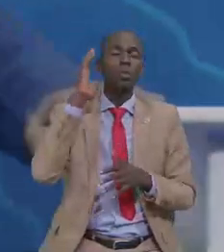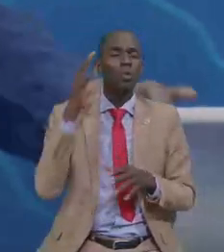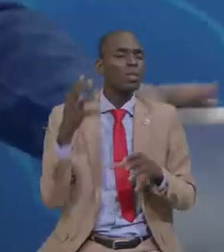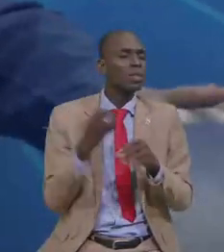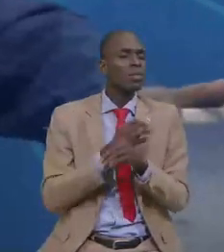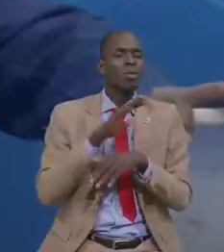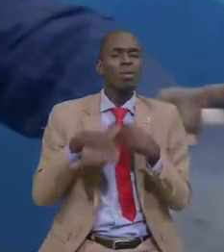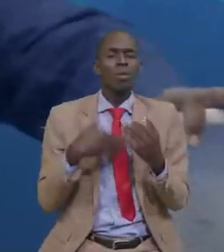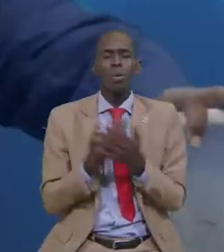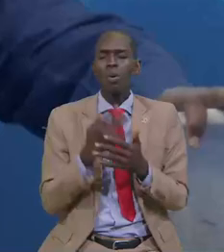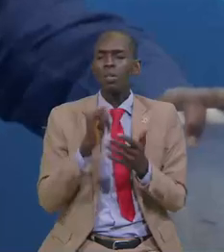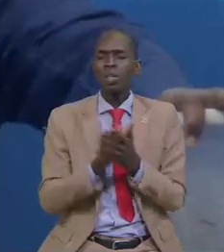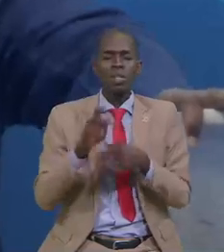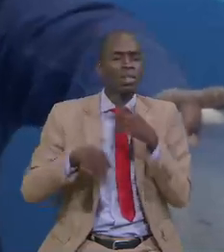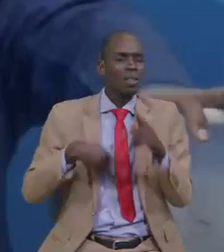prie que